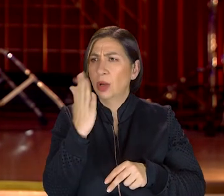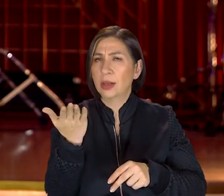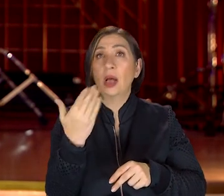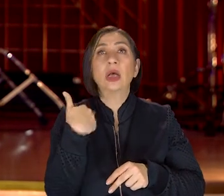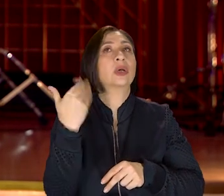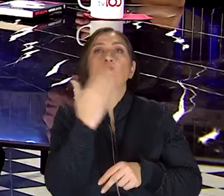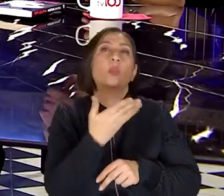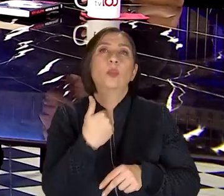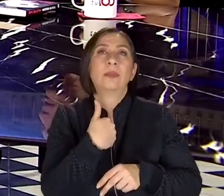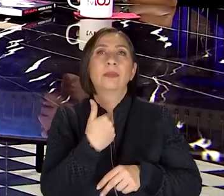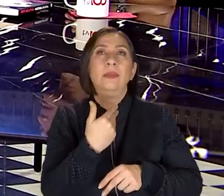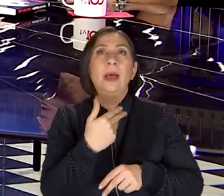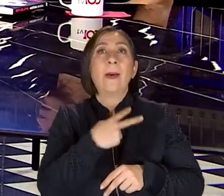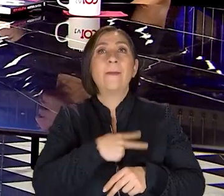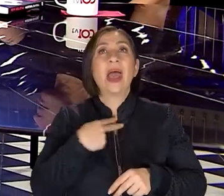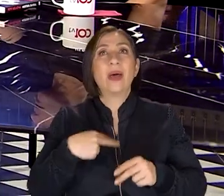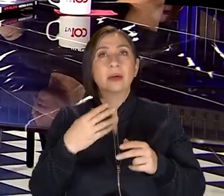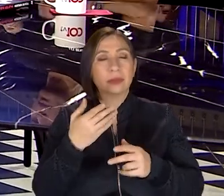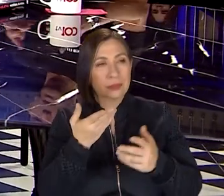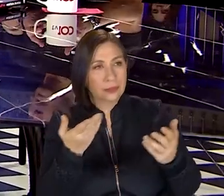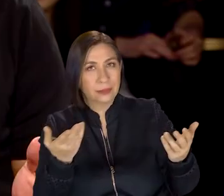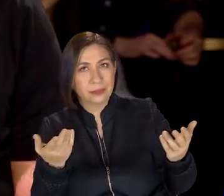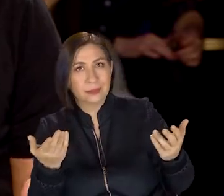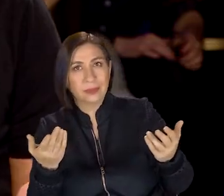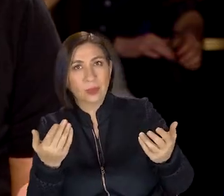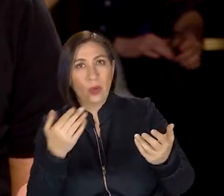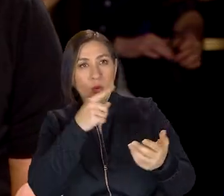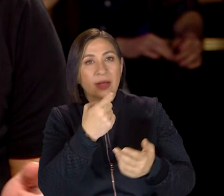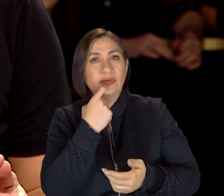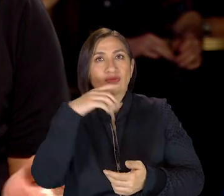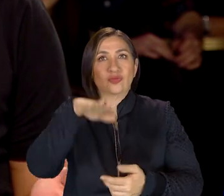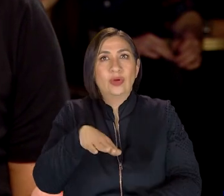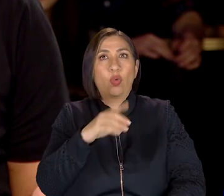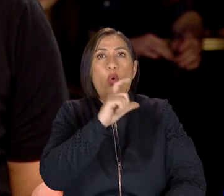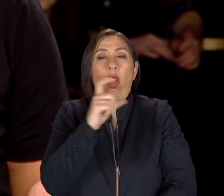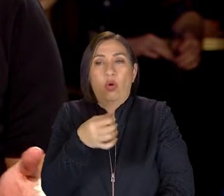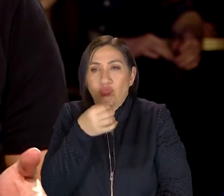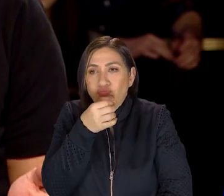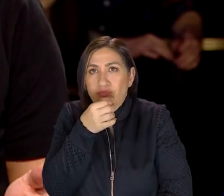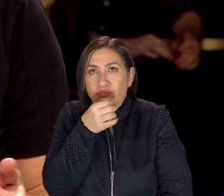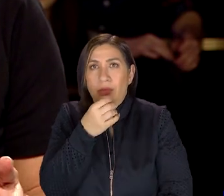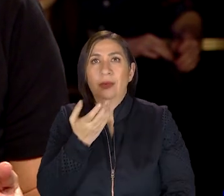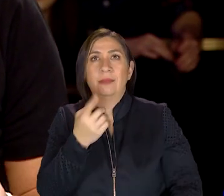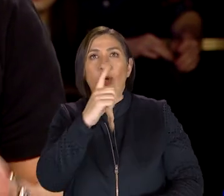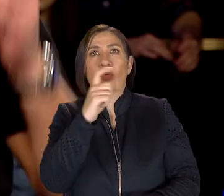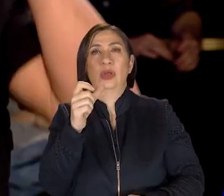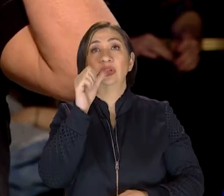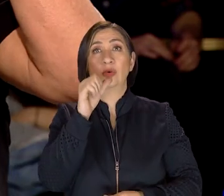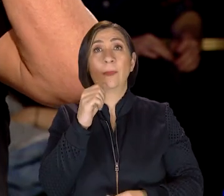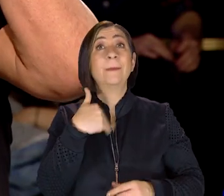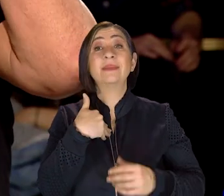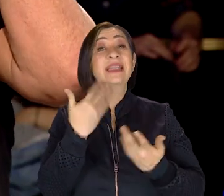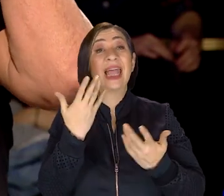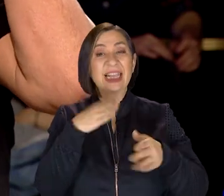Abi gidiyordum ben. Şeydeydim, Beylerbeyi. Ne ya işte bir... Hani zaten o yaşımız küçük. Kola içiyoruz filan. Hani gidiyorum orada bir tane kola içiyorum.